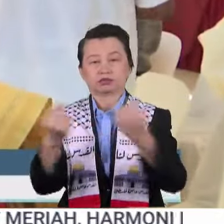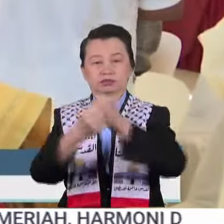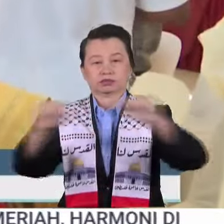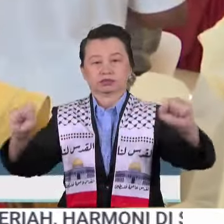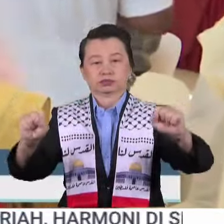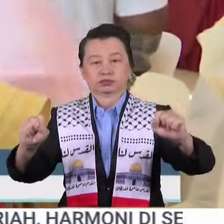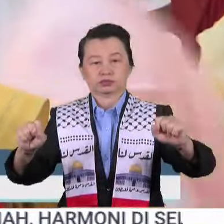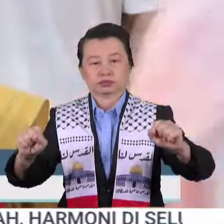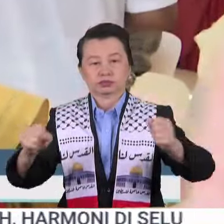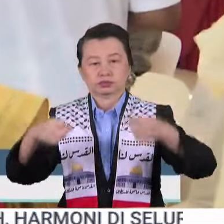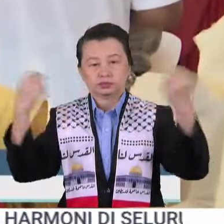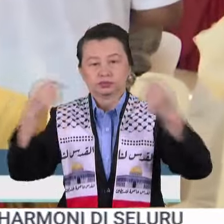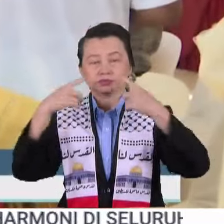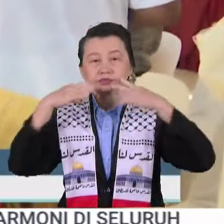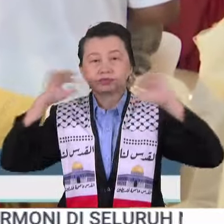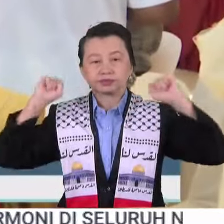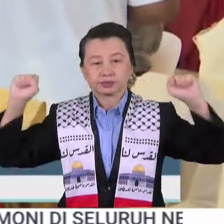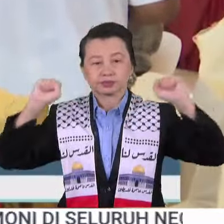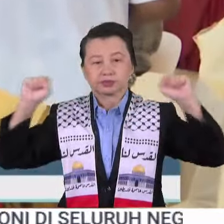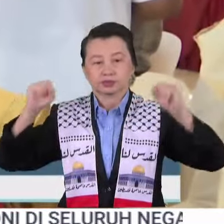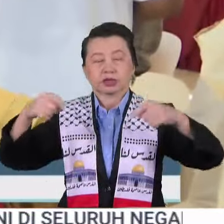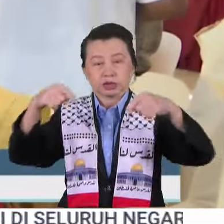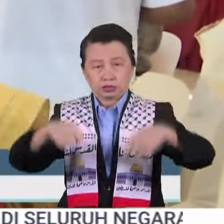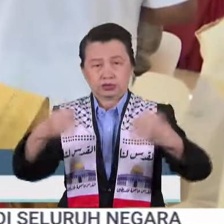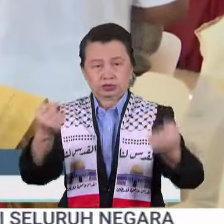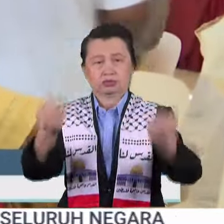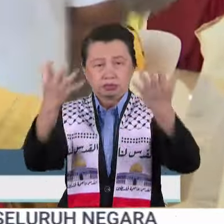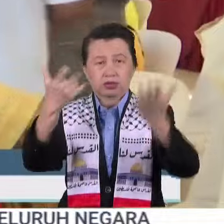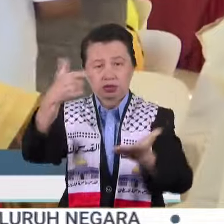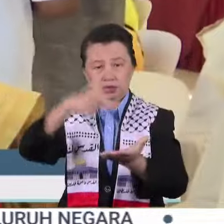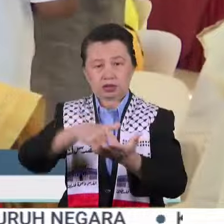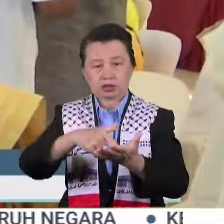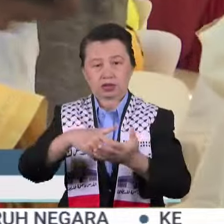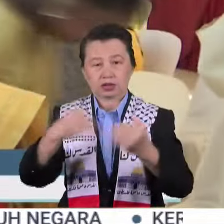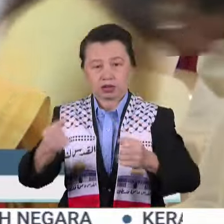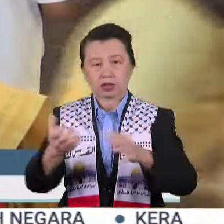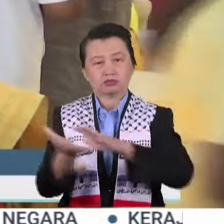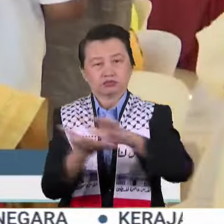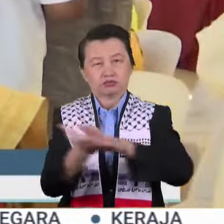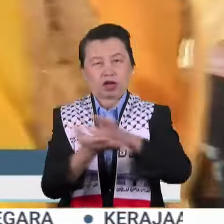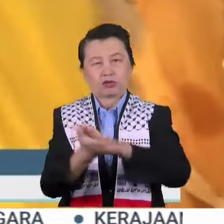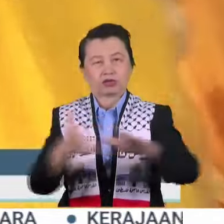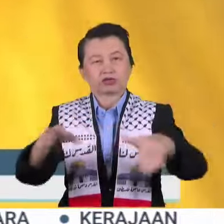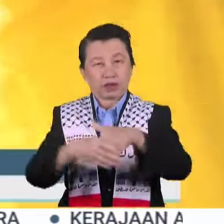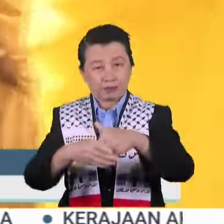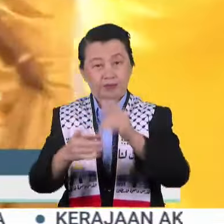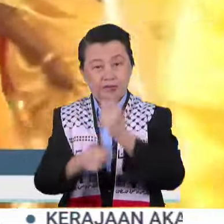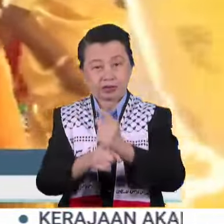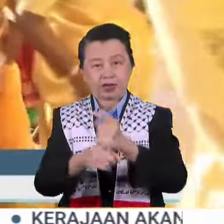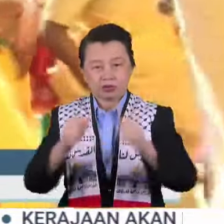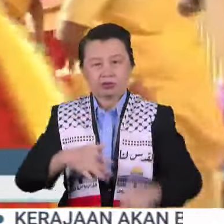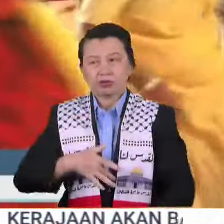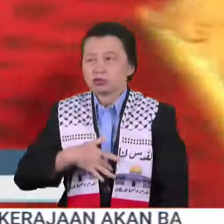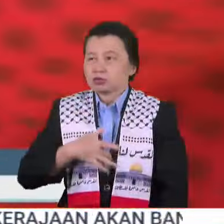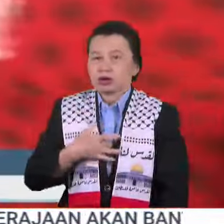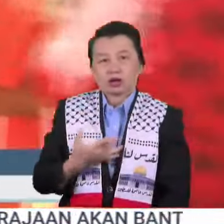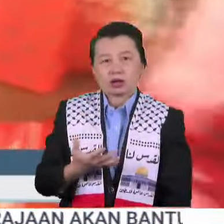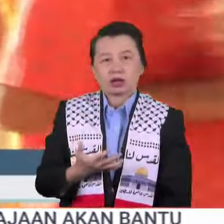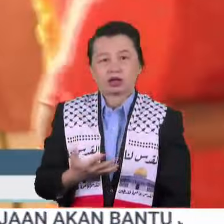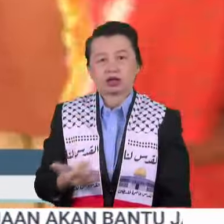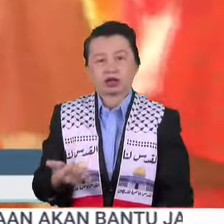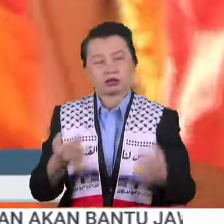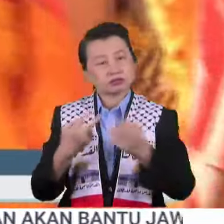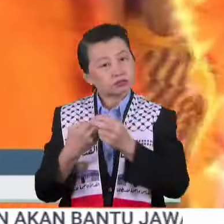persiapan, perayaan, sambutan. Sini banyak lagi kan yang mixed marriage kan. Jadi boleh terasalah kemadanian